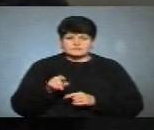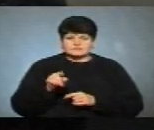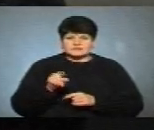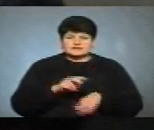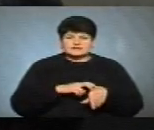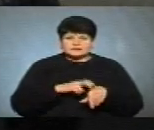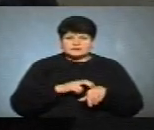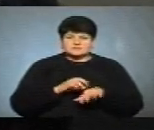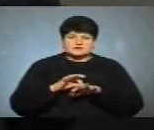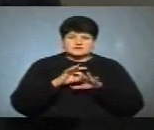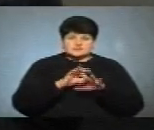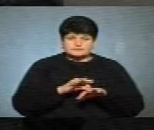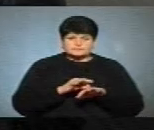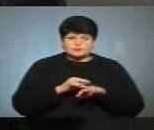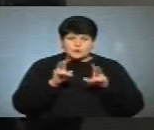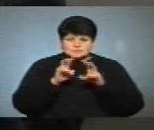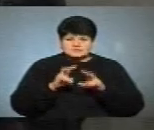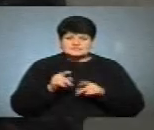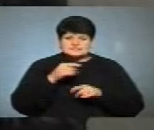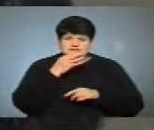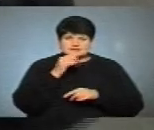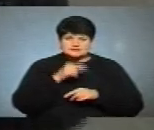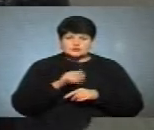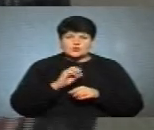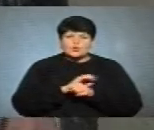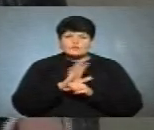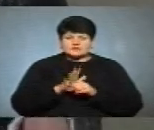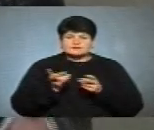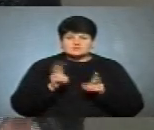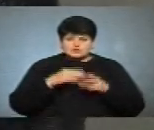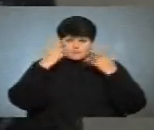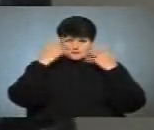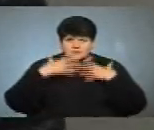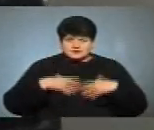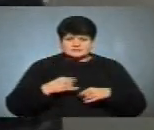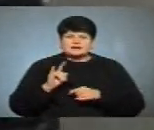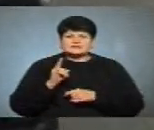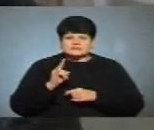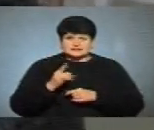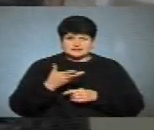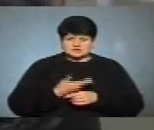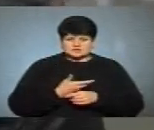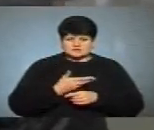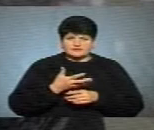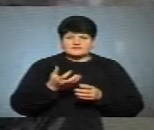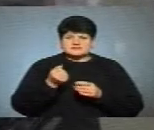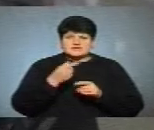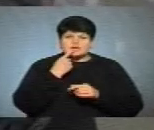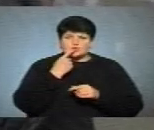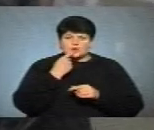педіатра дитячого, йому все сказали, що то є на ковід. Він прийшов в масці, все повністю. Каже, яка дитина, каже, жива. Взяли аналіз